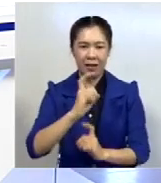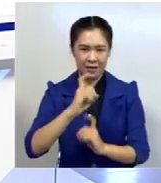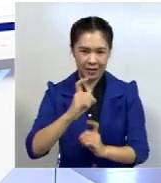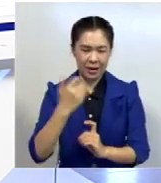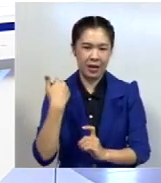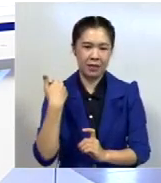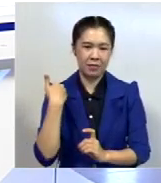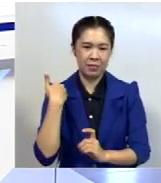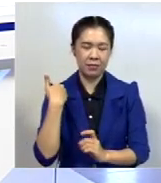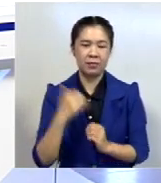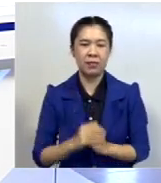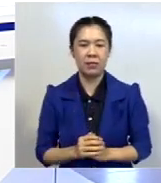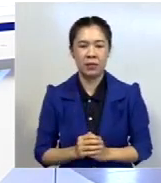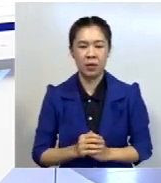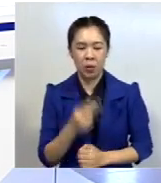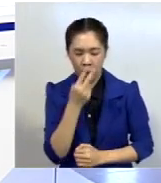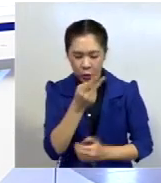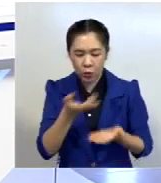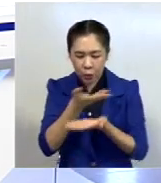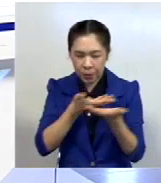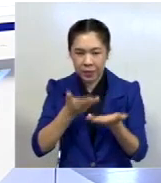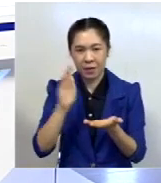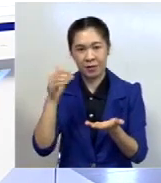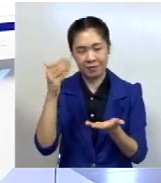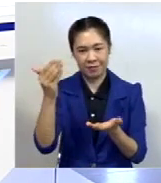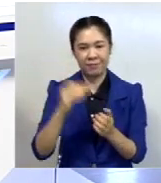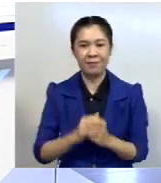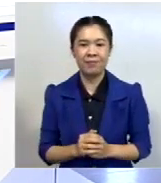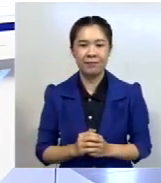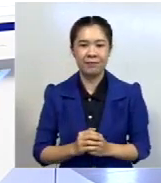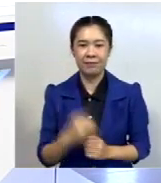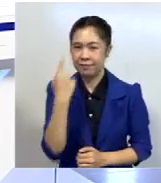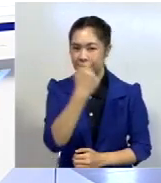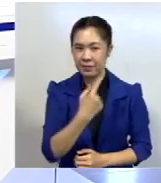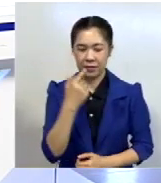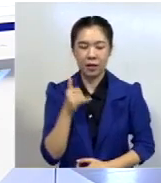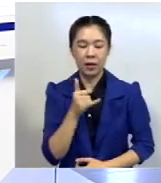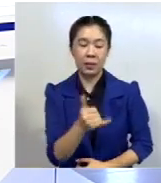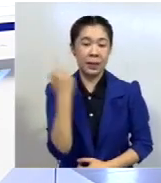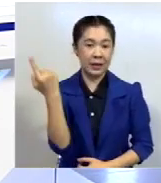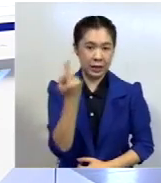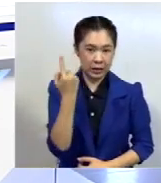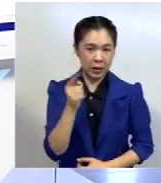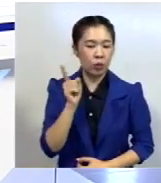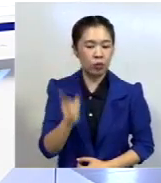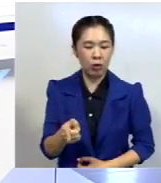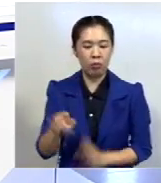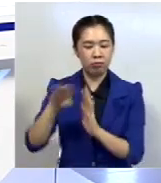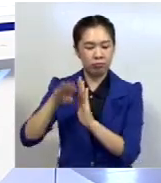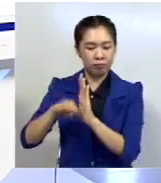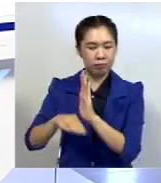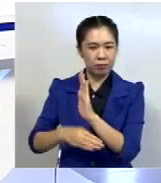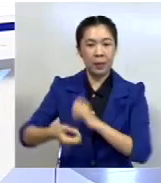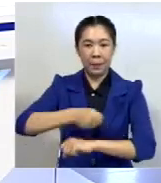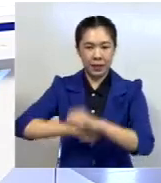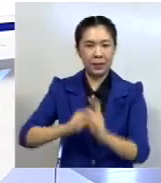างพื้นที่ที่อาจจะมีความเสี่ยงอาจจะต้องพิจารณากันอีกครั้งหนึ่ง ใช่ค่ะส่วนใครที่จะไปเที่ยวต้องย้ำนะคะว่าให้ปฏิบัติตามคำแนะนำเพราะว่าไม่รู้ว่า